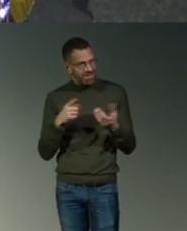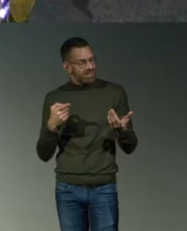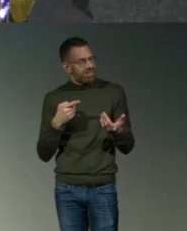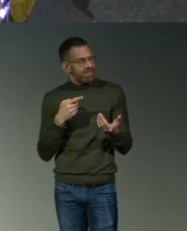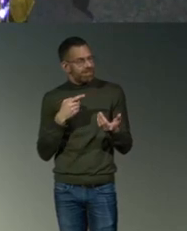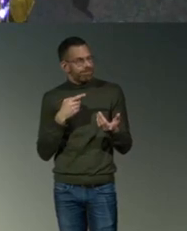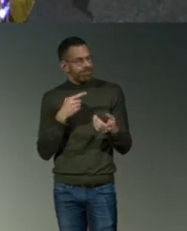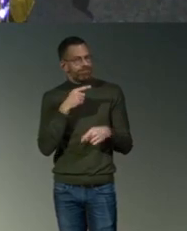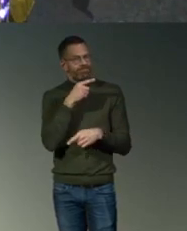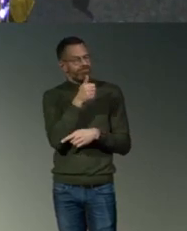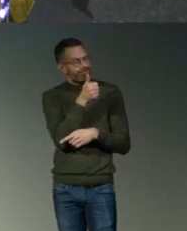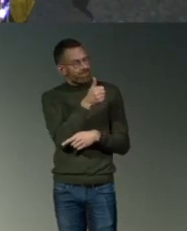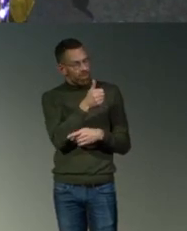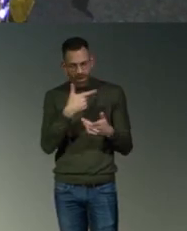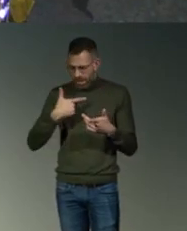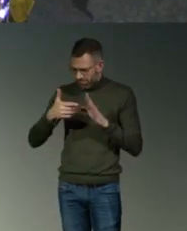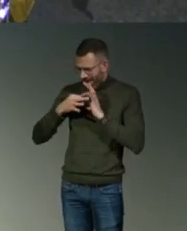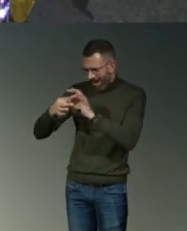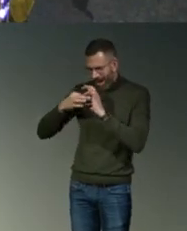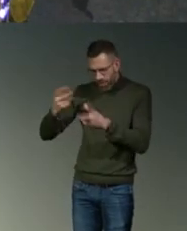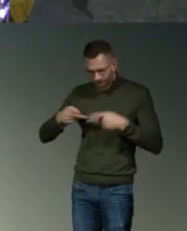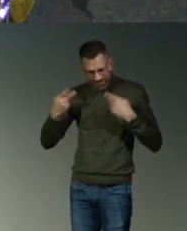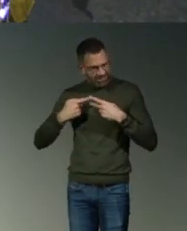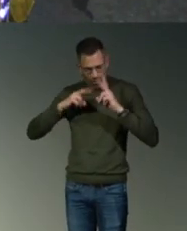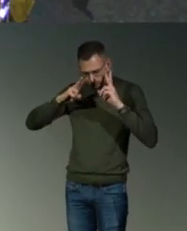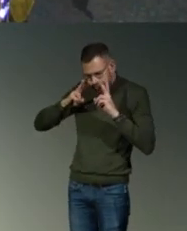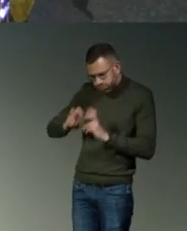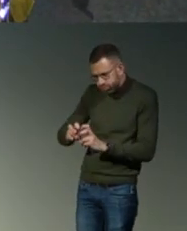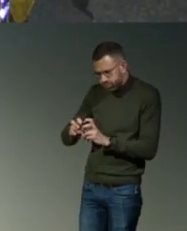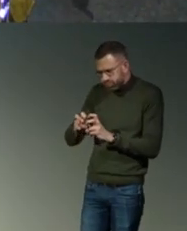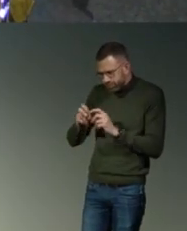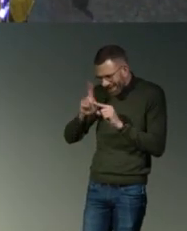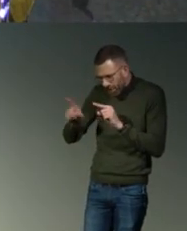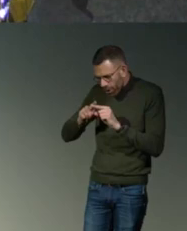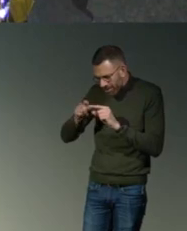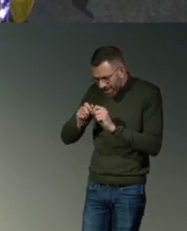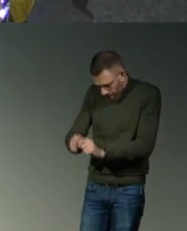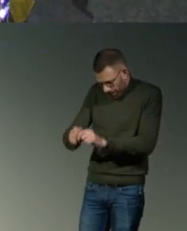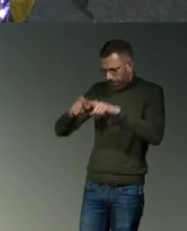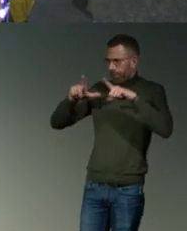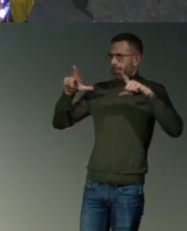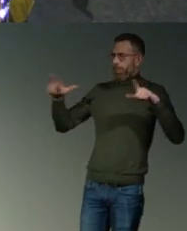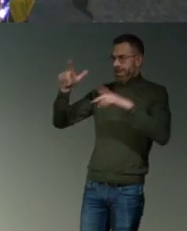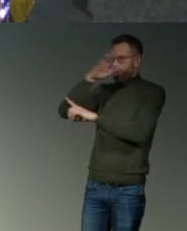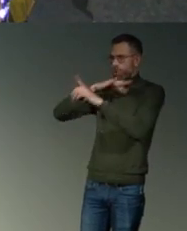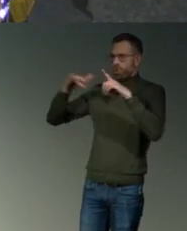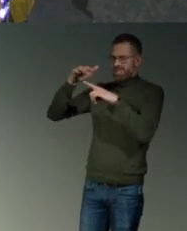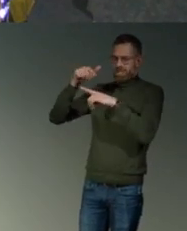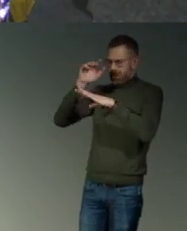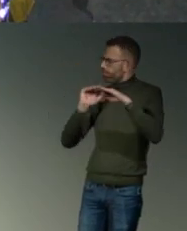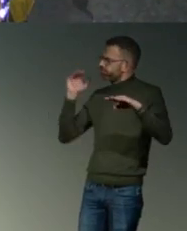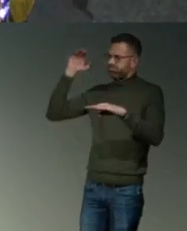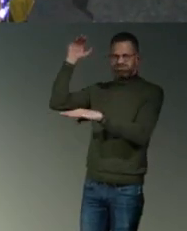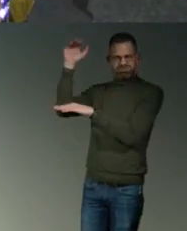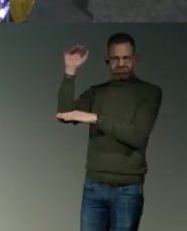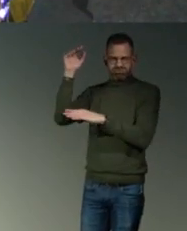montrez, dont vous analysez le rapport au vivant est aussi une métonymie d'une société marquée par la domination. C'est-à-dire